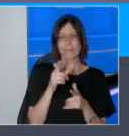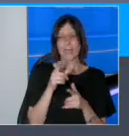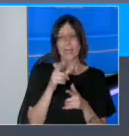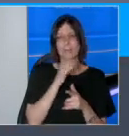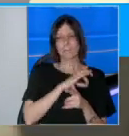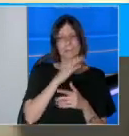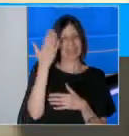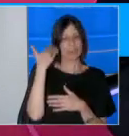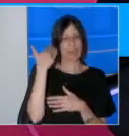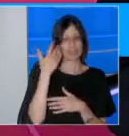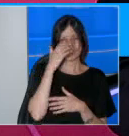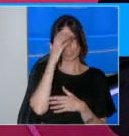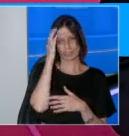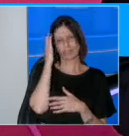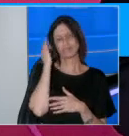שלום לך.